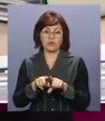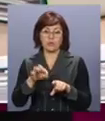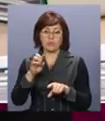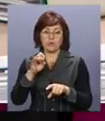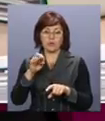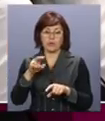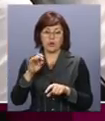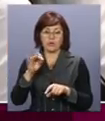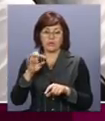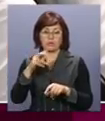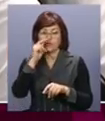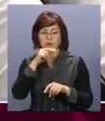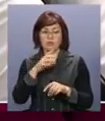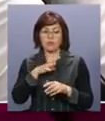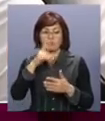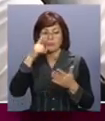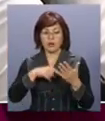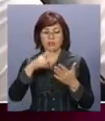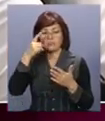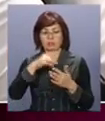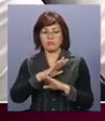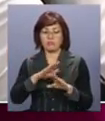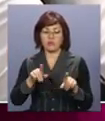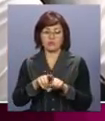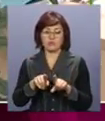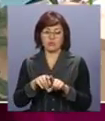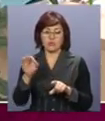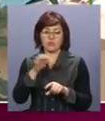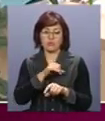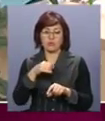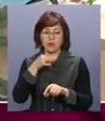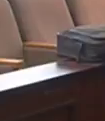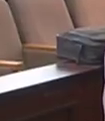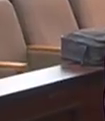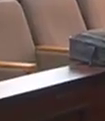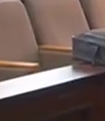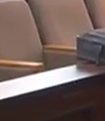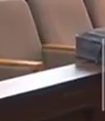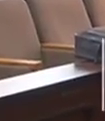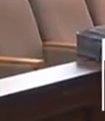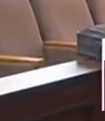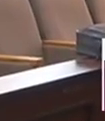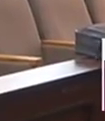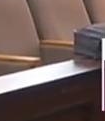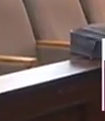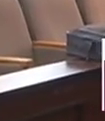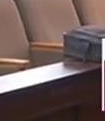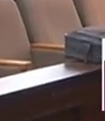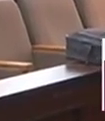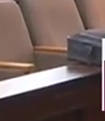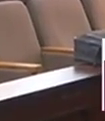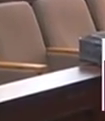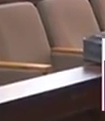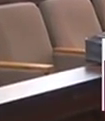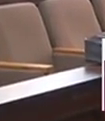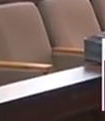Блок оның кінәні мойындағаны, не мойындамағанын жөнінде өзі айтатыны мәлімдеп отыр. Судья біздің талап